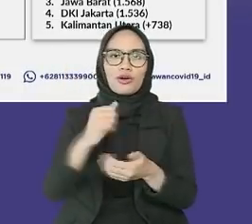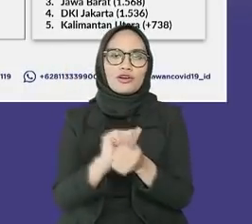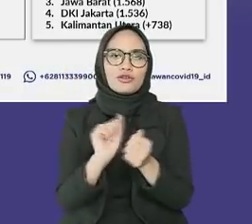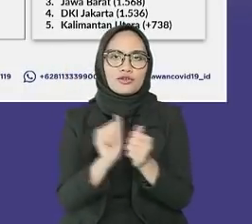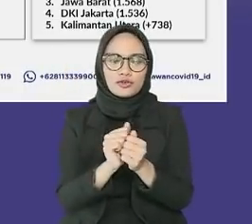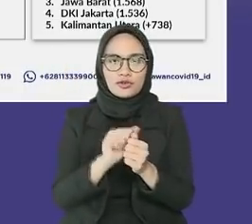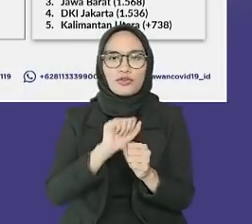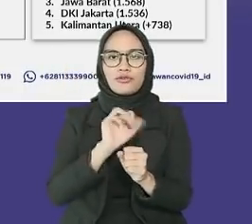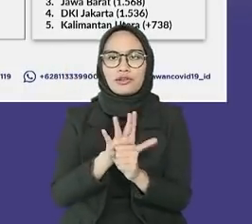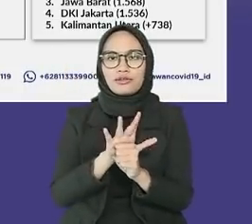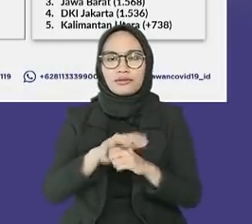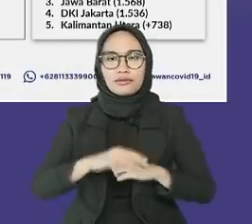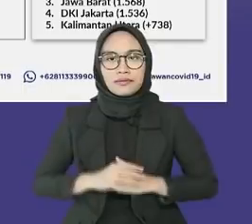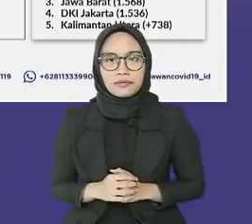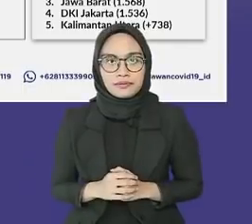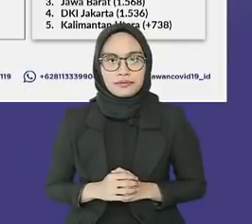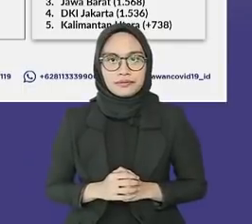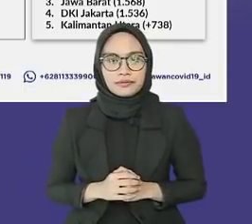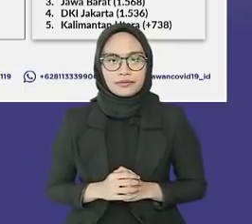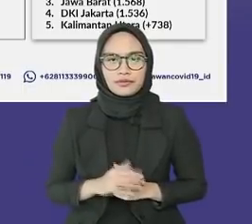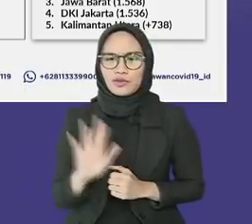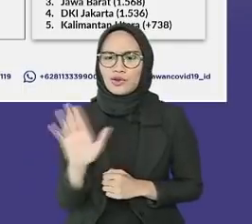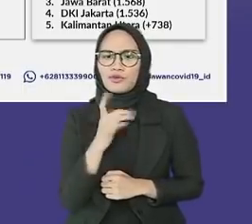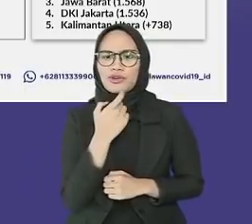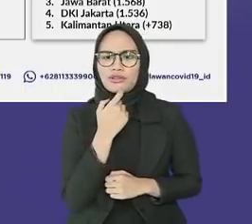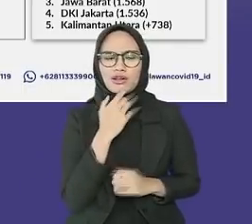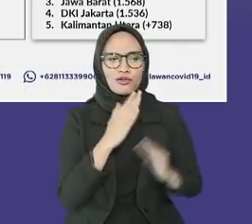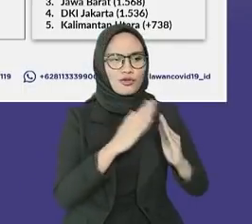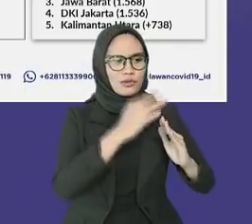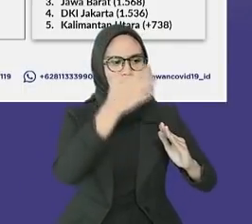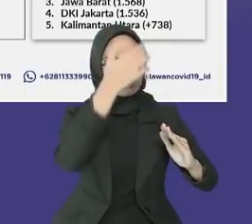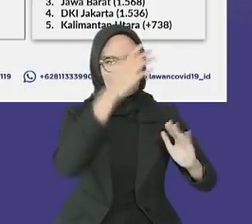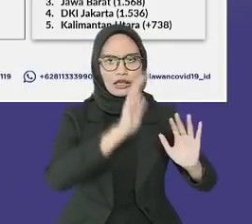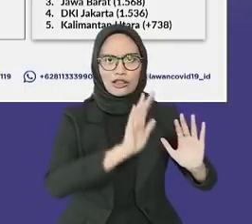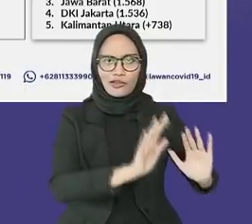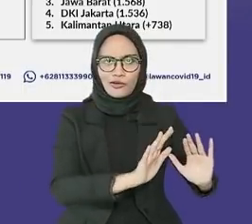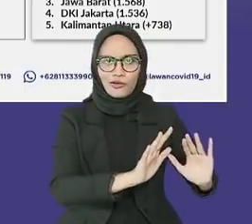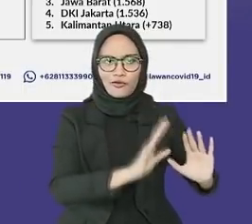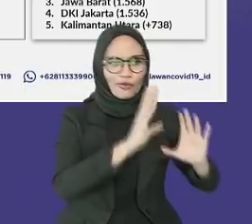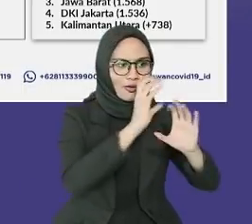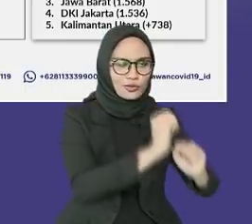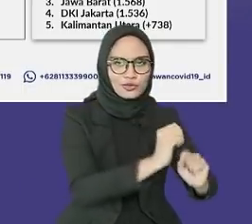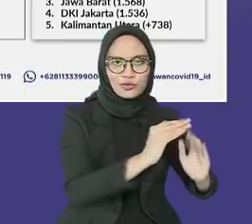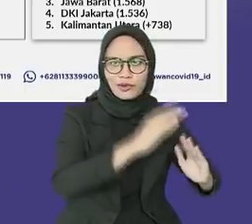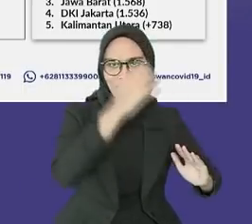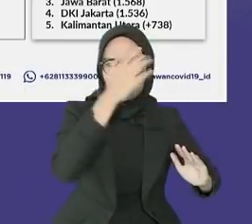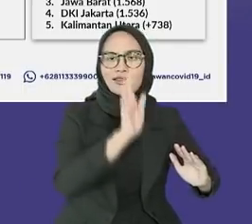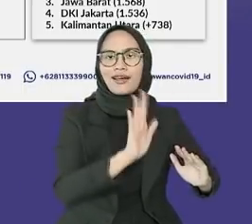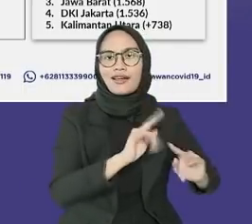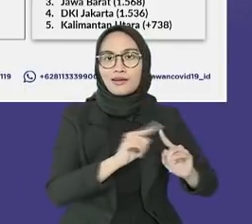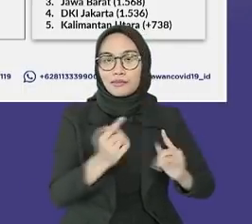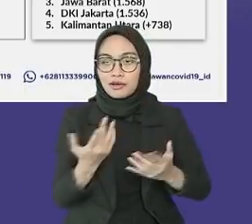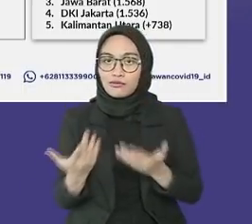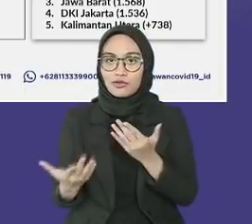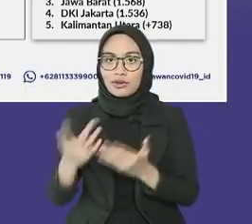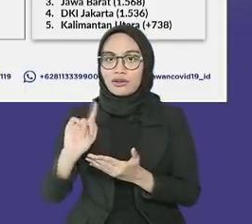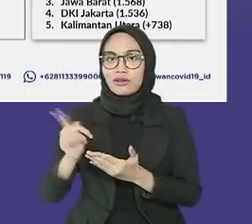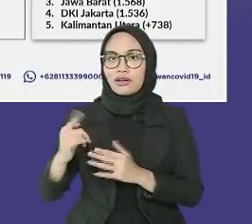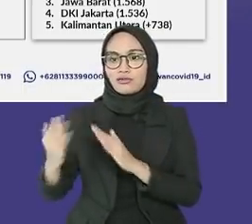pada gejala sedang dan berat, tidak hanya di rumah sakit, namun juga perlu diperhatikan untuk yang melakukan isolasi